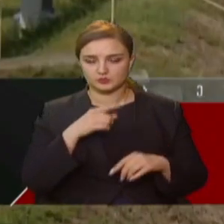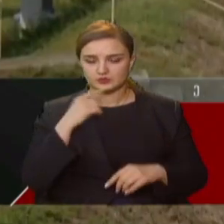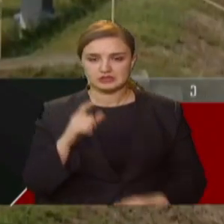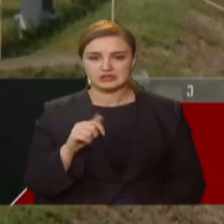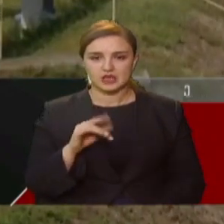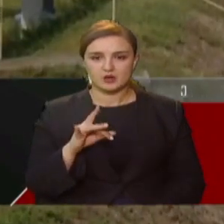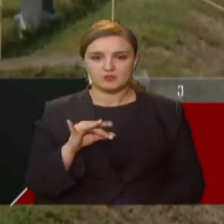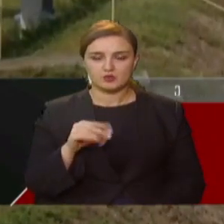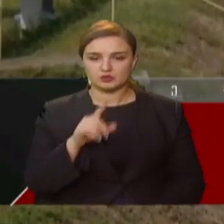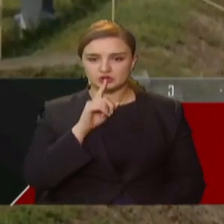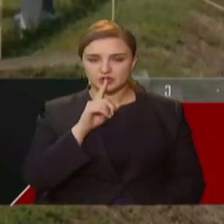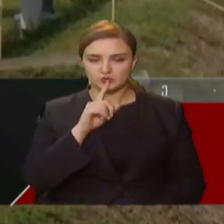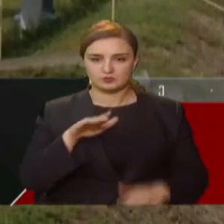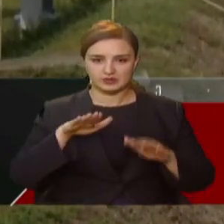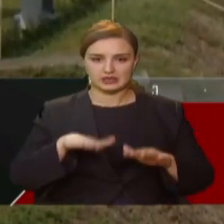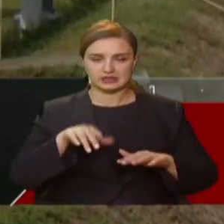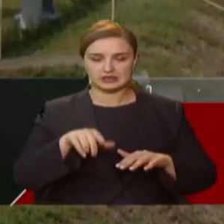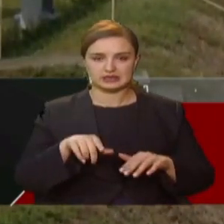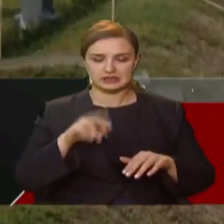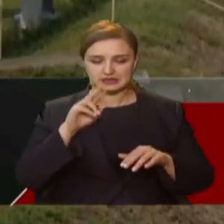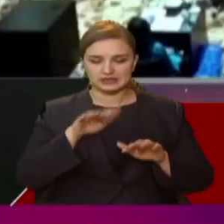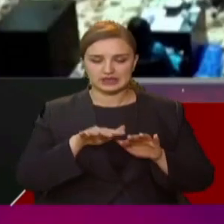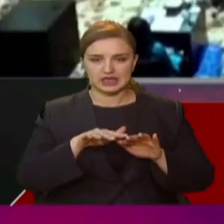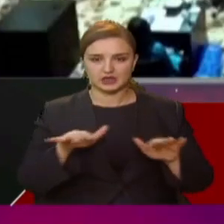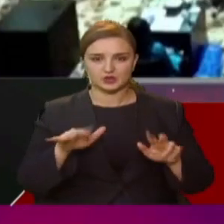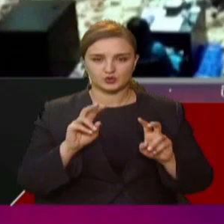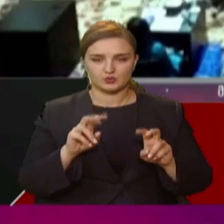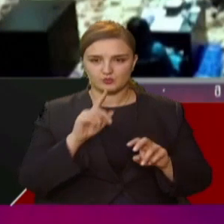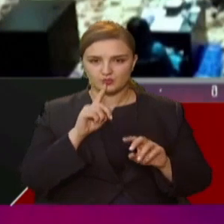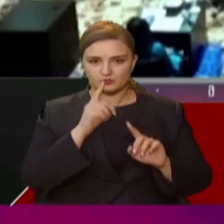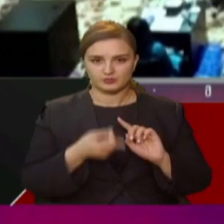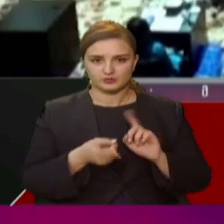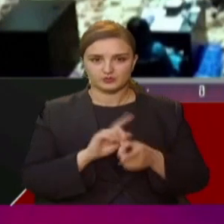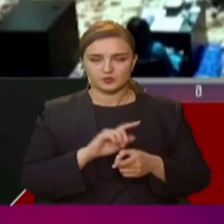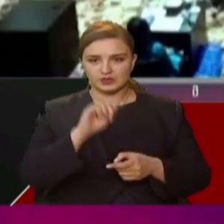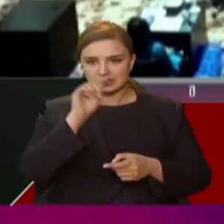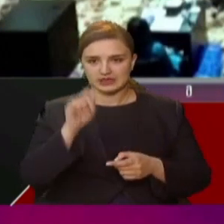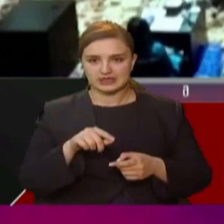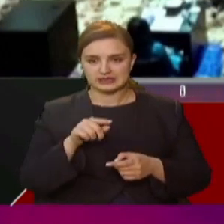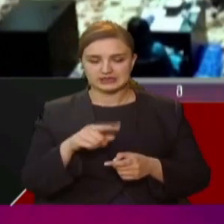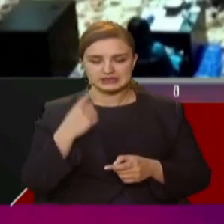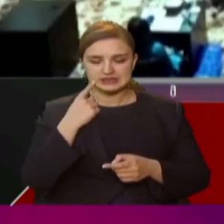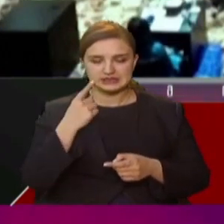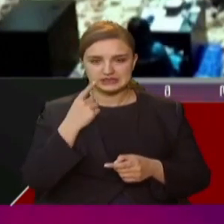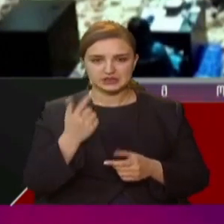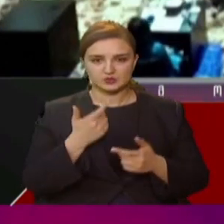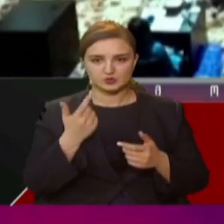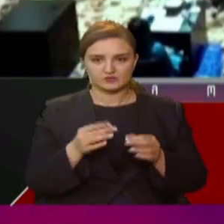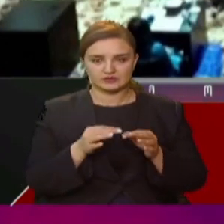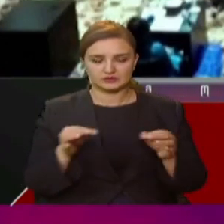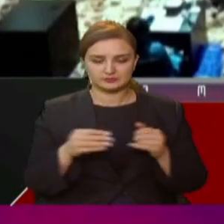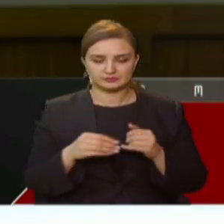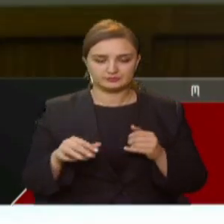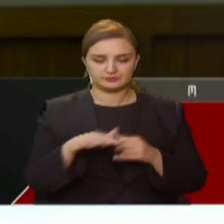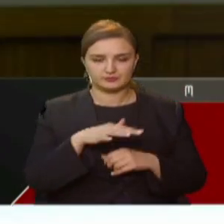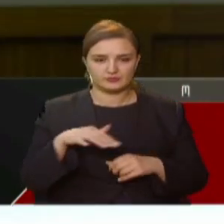Zaporozhyes atomuri elektrosadguri radioaktivur bombad aktsia. Arhis Ucrainistvis sindistan, suverenitetan,